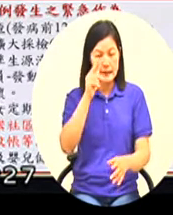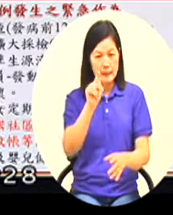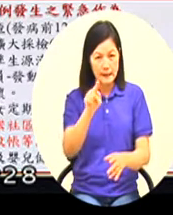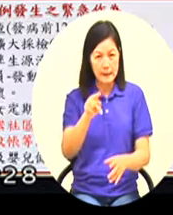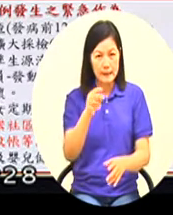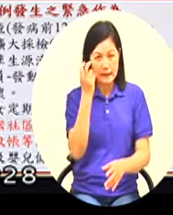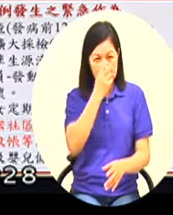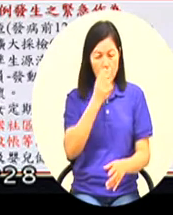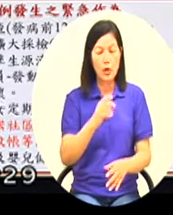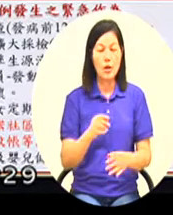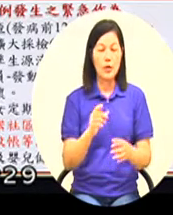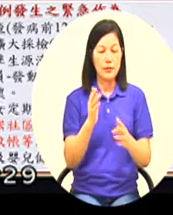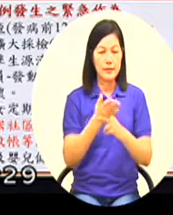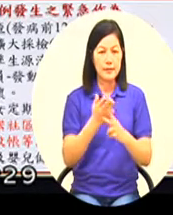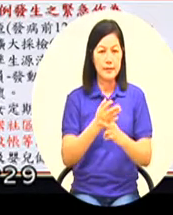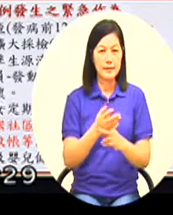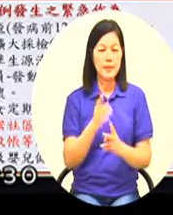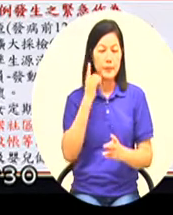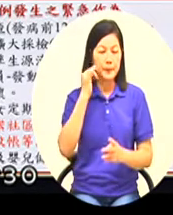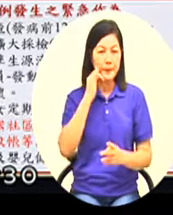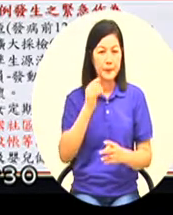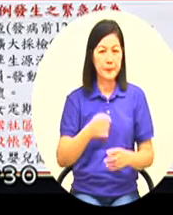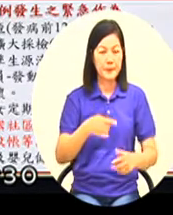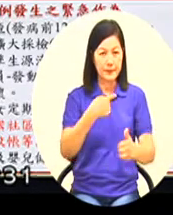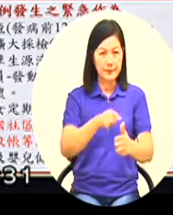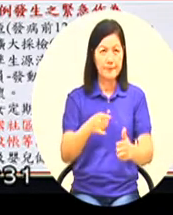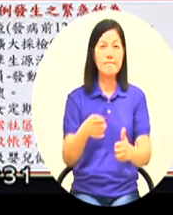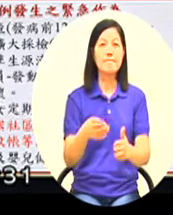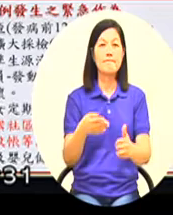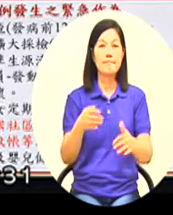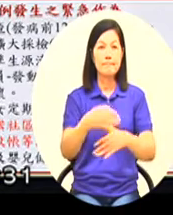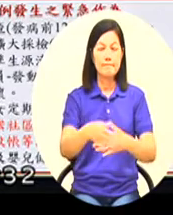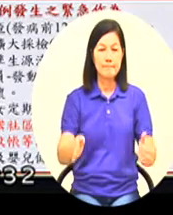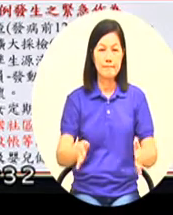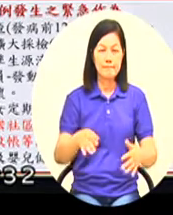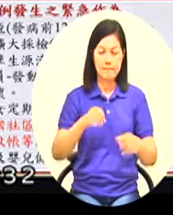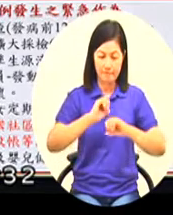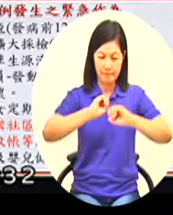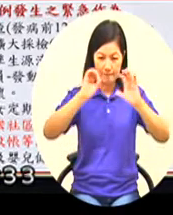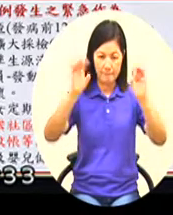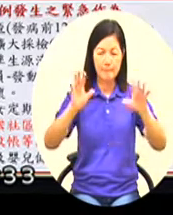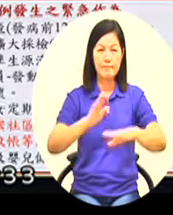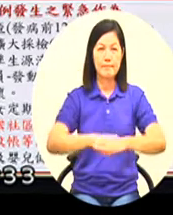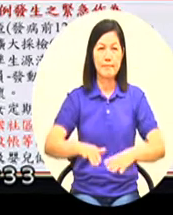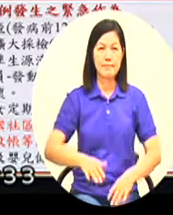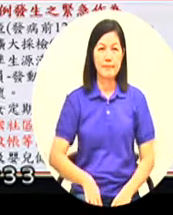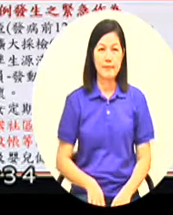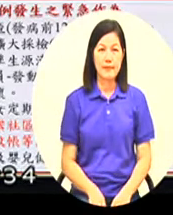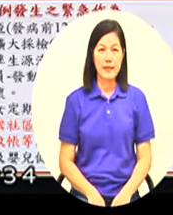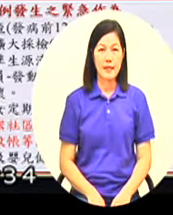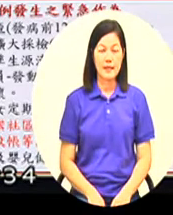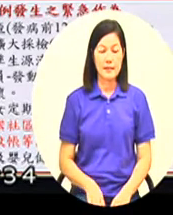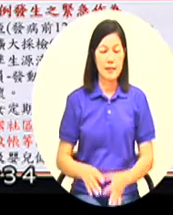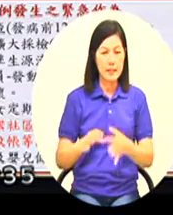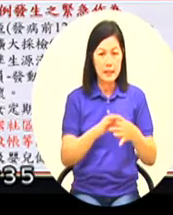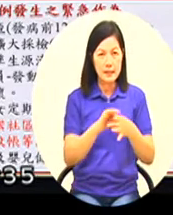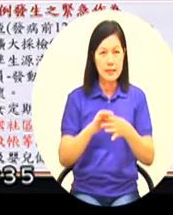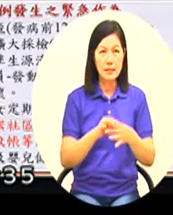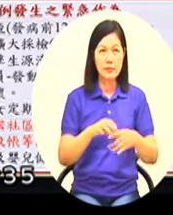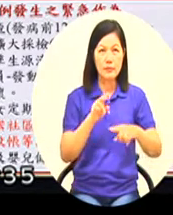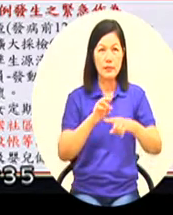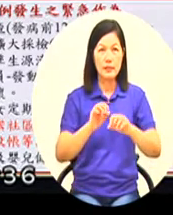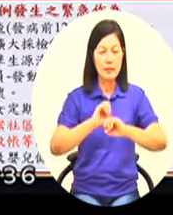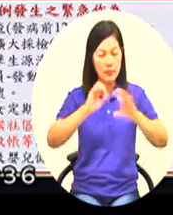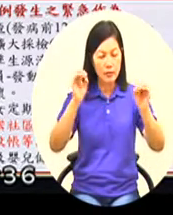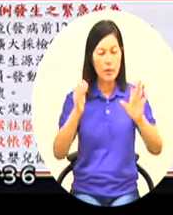妈妈教室也进行我们的相关的宣导。那在医专业人员部分，也我完成我们相关的一个资卡防治的教育，并